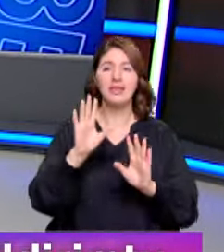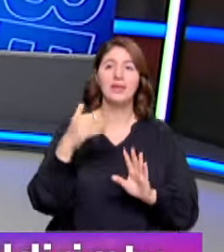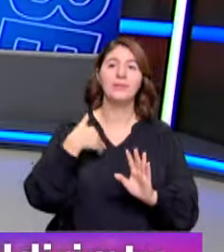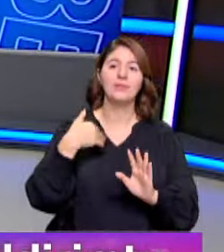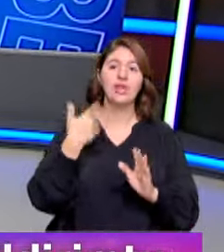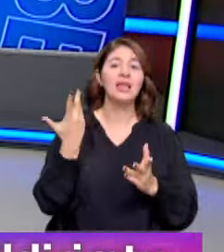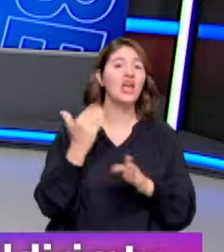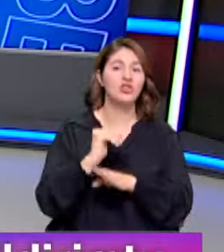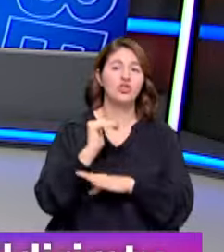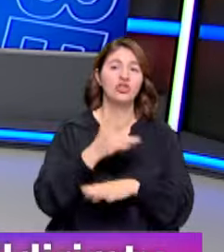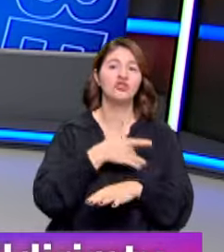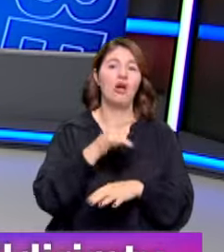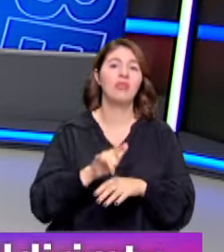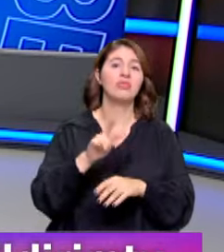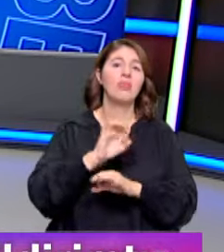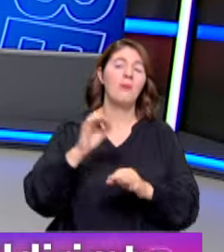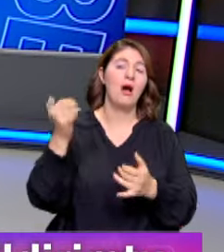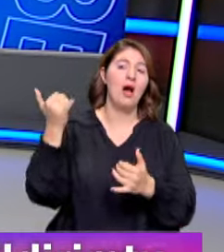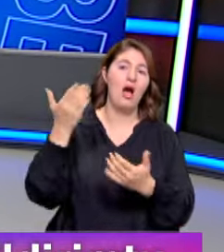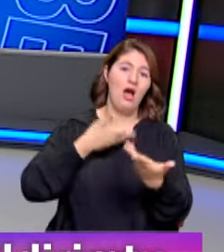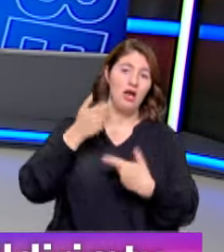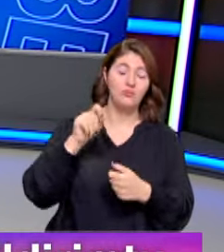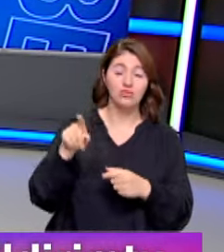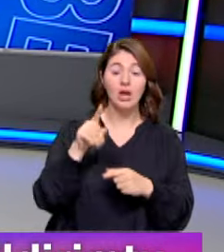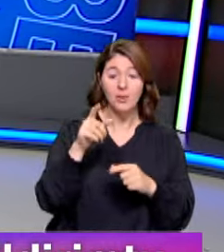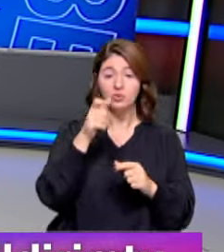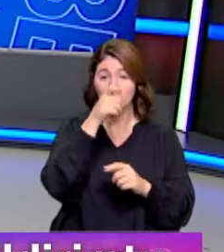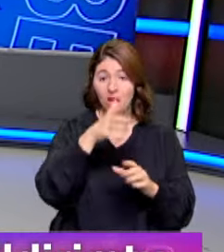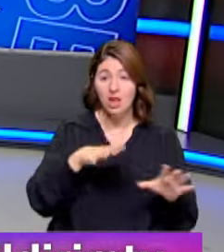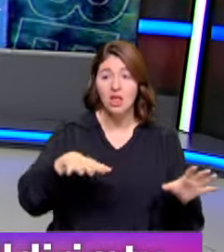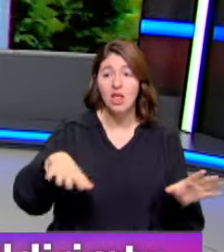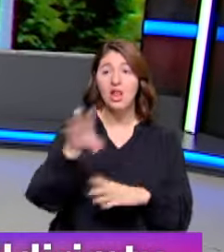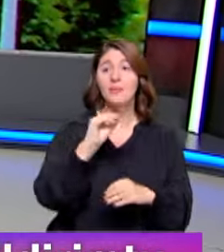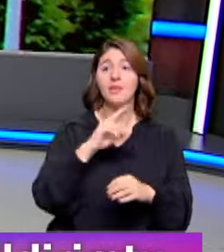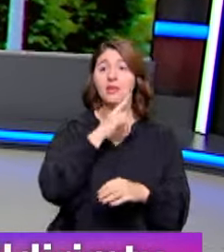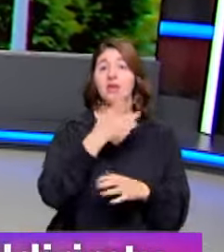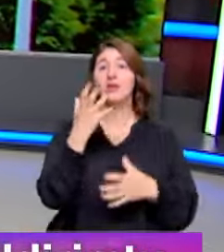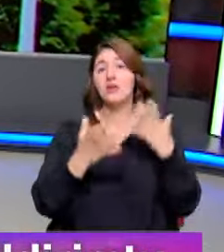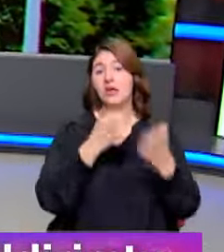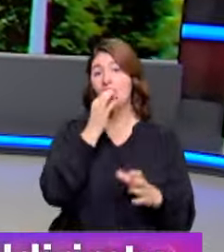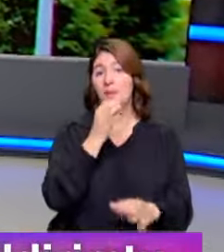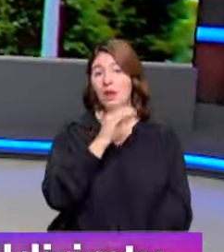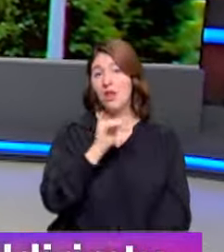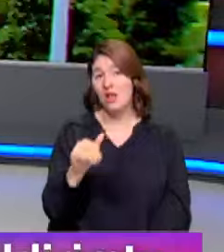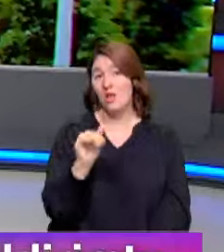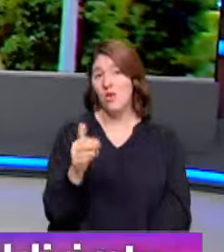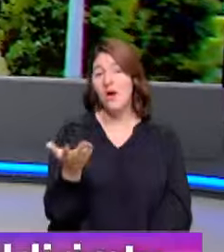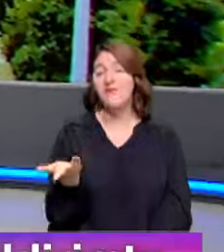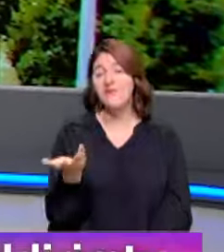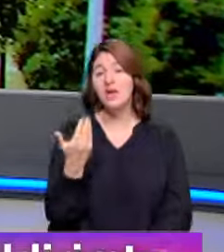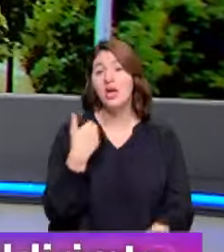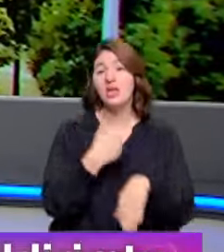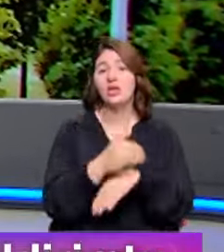bize yaşananları canlı canlı anlatacak. Ama Türkiye'mizin dört bir yanından dediğim gibi ne yazık ki yangın haberleri geliyor. Ve